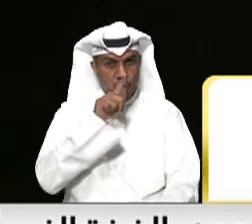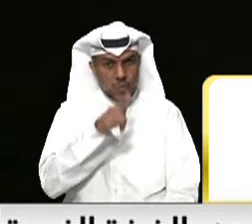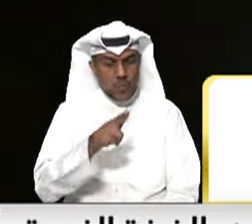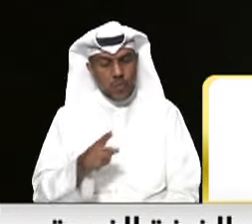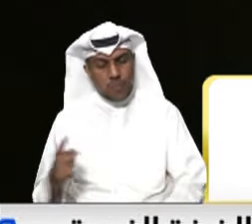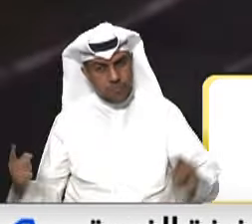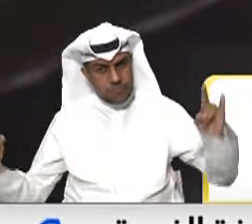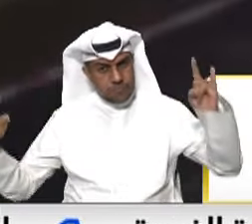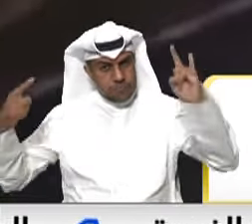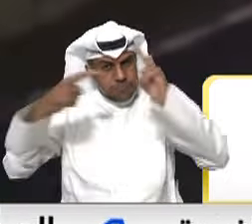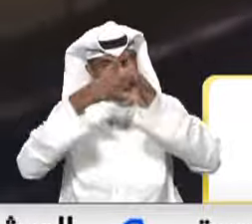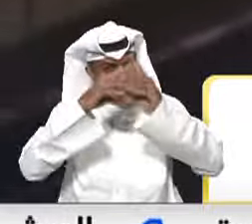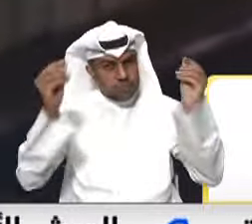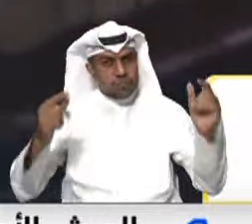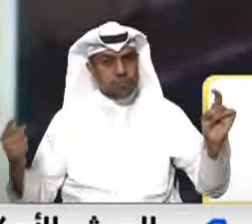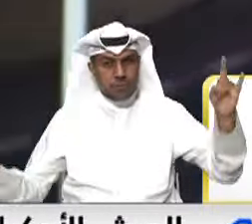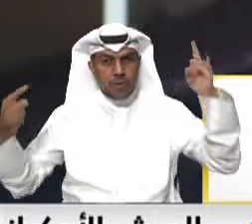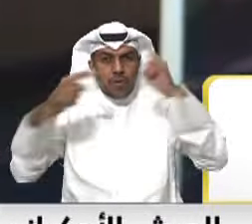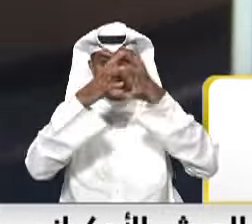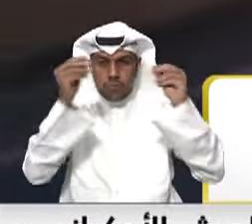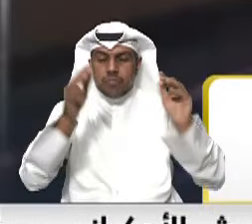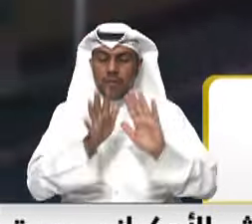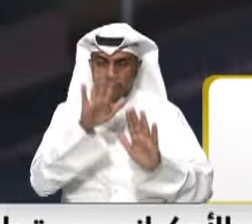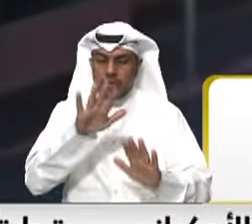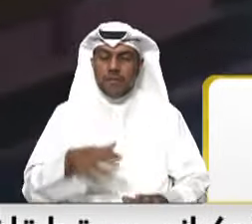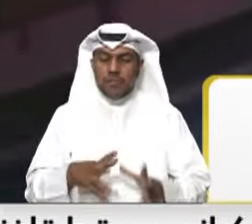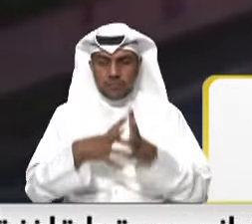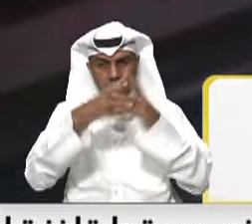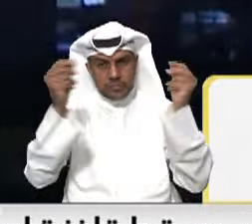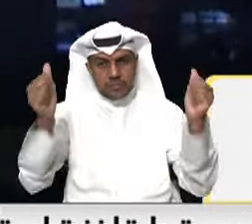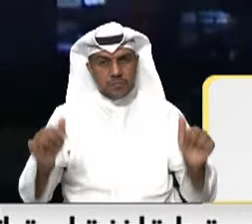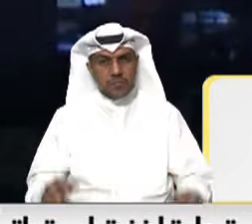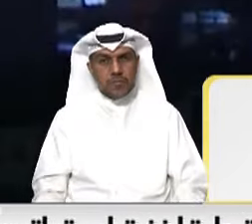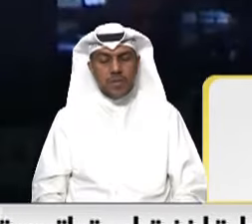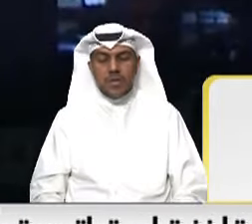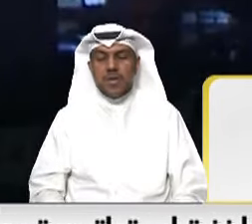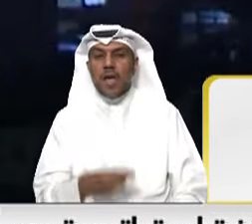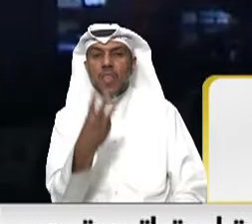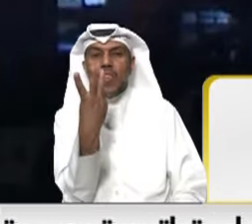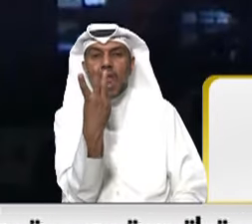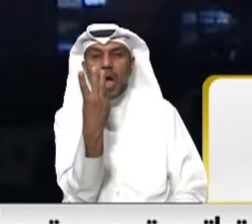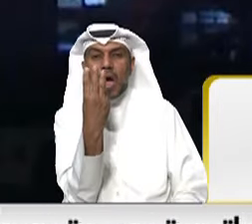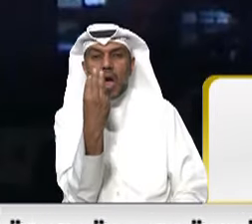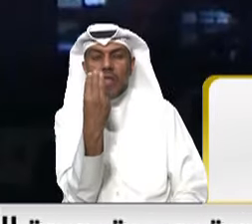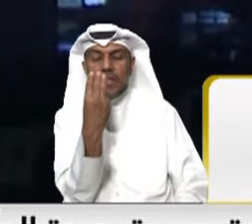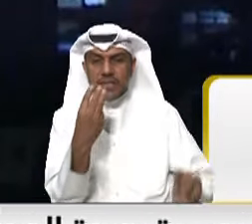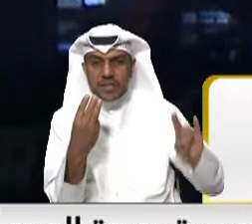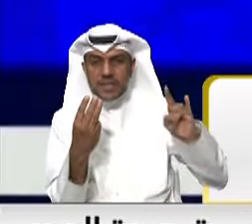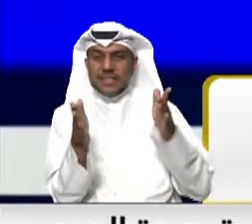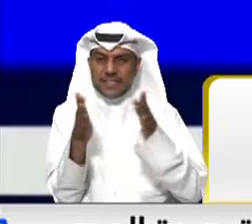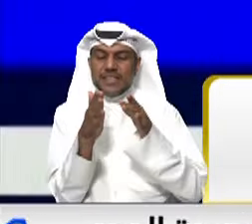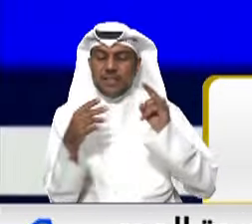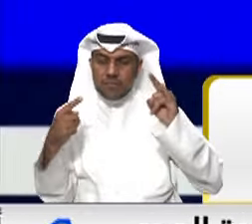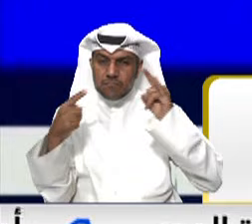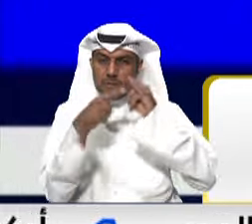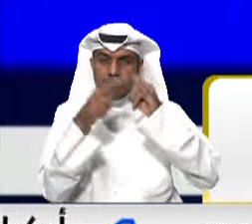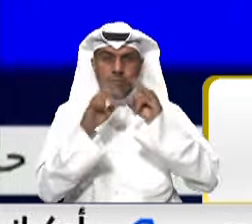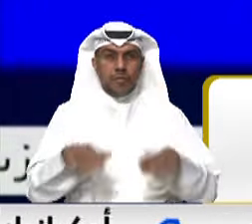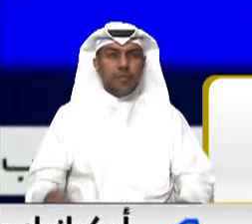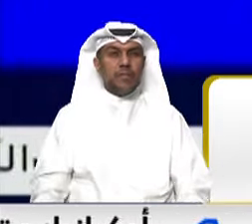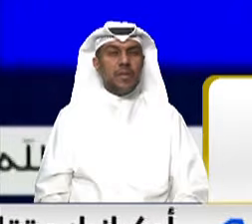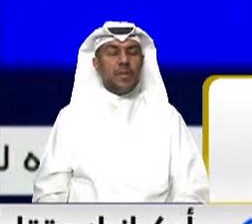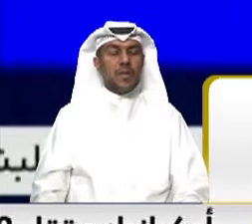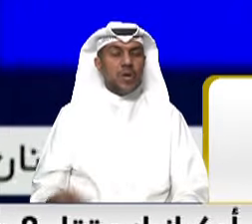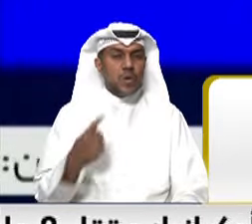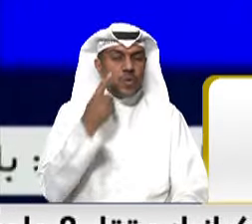اجواء عدد من محافظات البلاد مؤكده اسقاط ثلاث مسيرات صغيره ونفت ايران حدوث